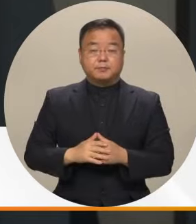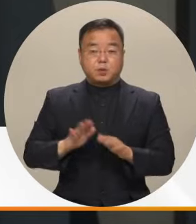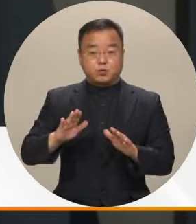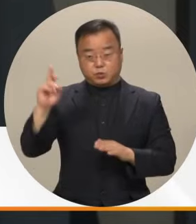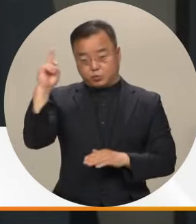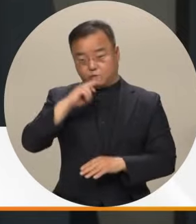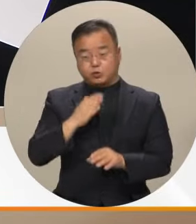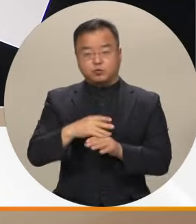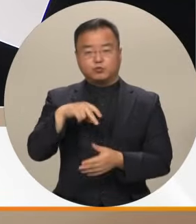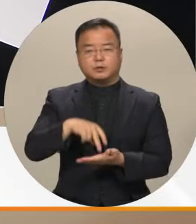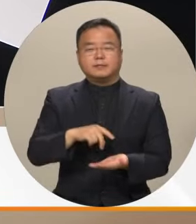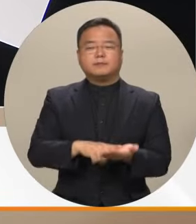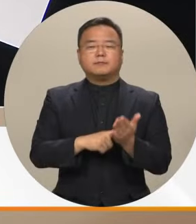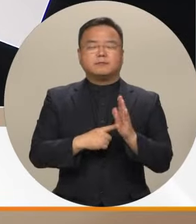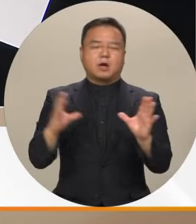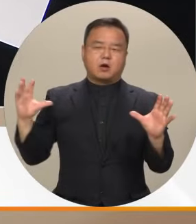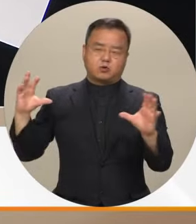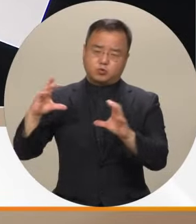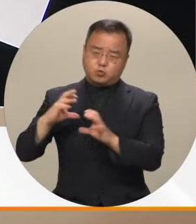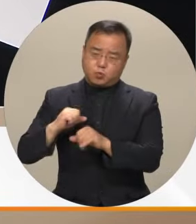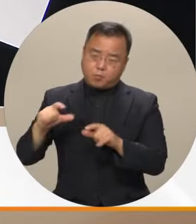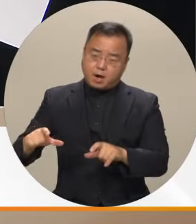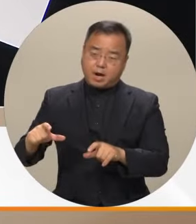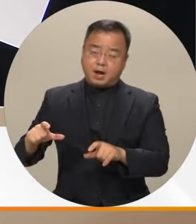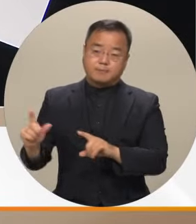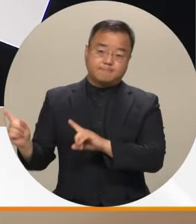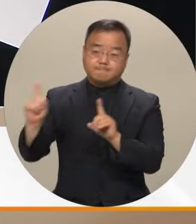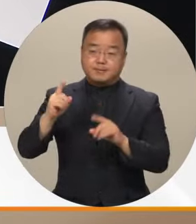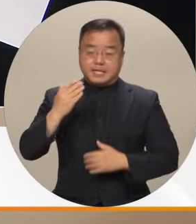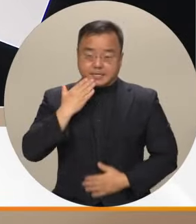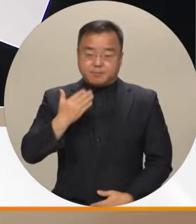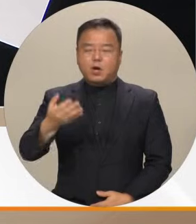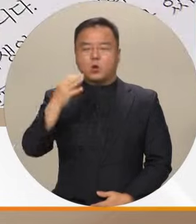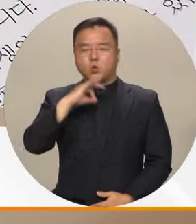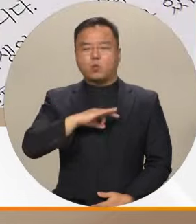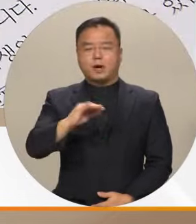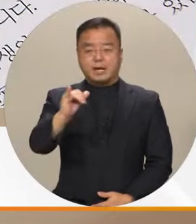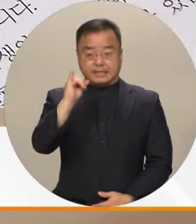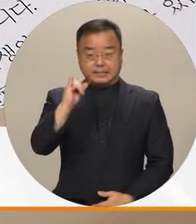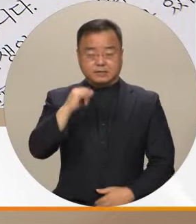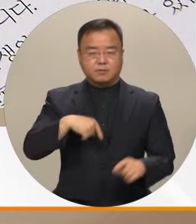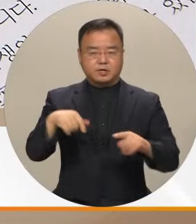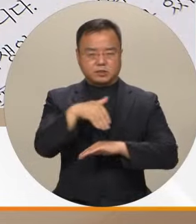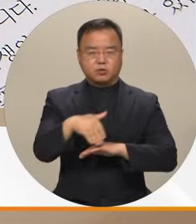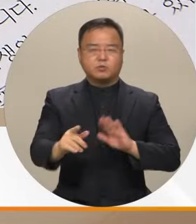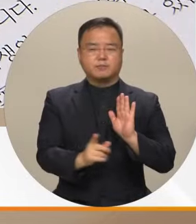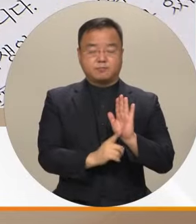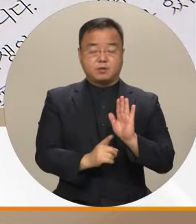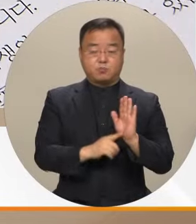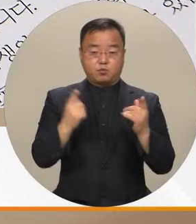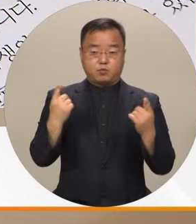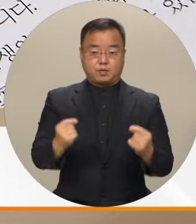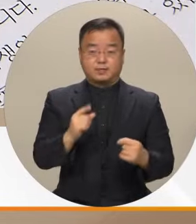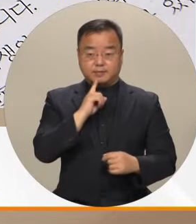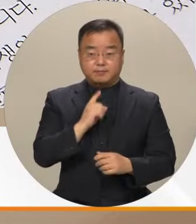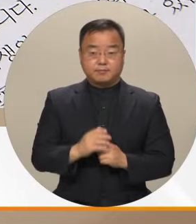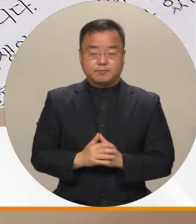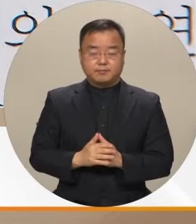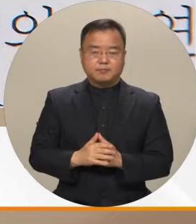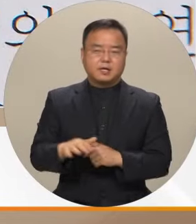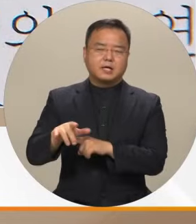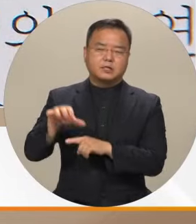입장문을 내고 소멸 위기 지역을 살릴 수 있는 효과가 있음을 방증하는 정책 발표라고 반겼습니다 또 농촌